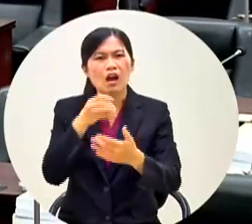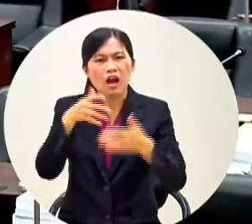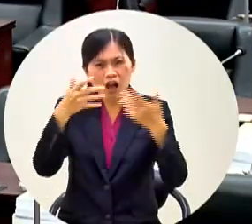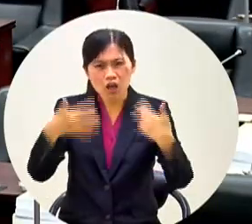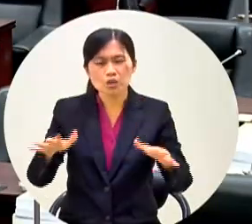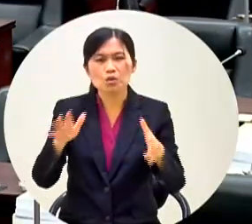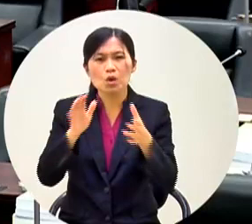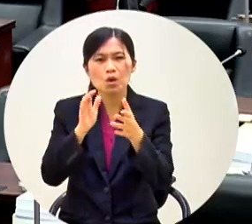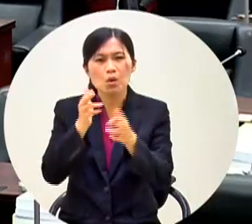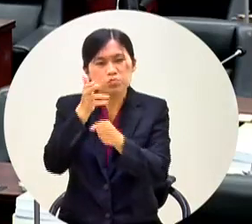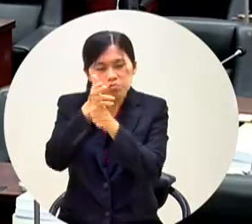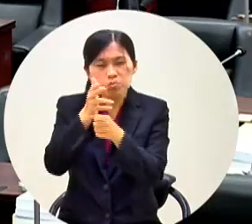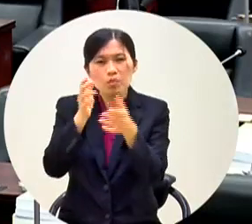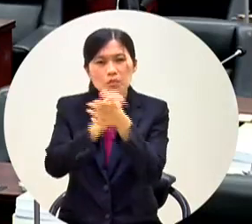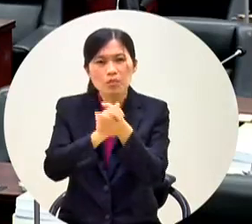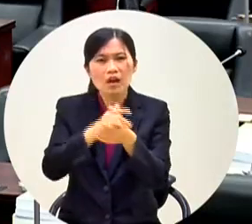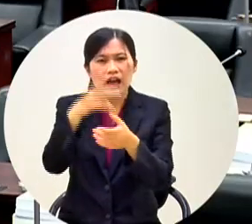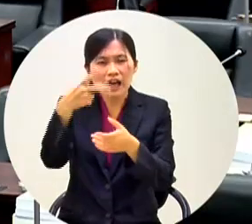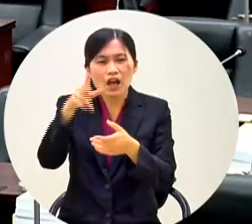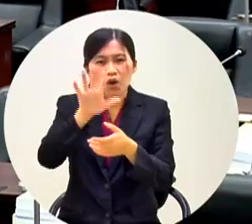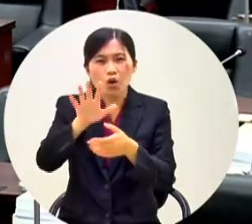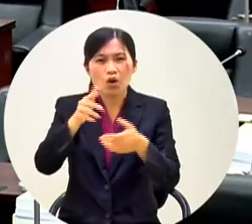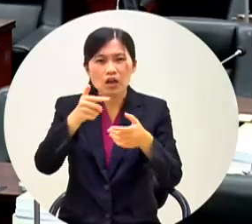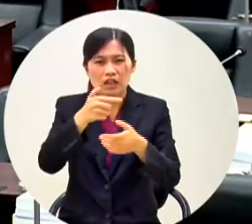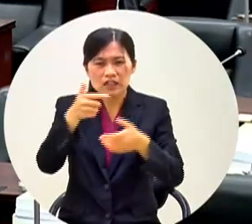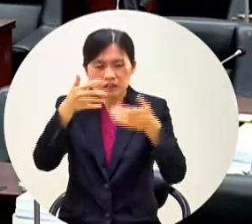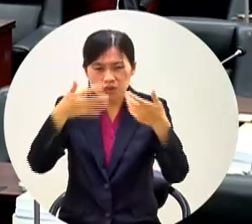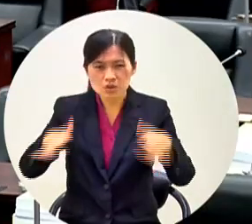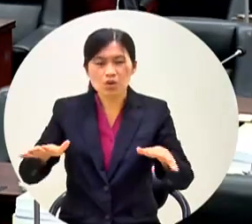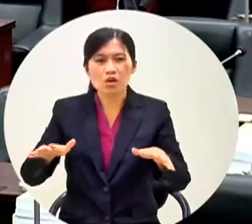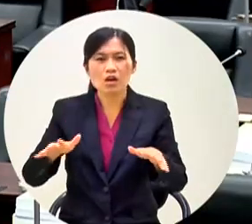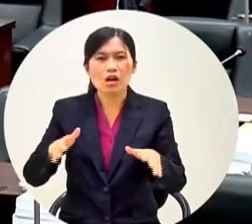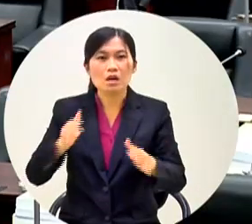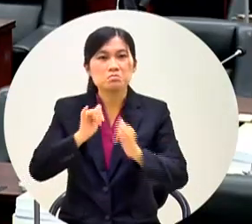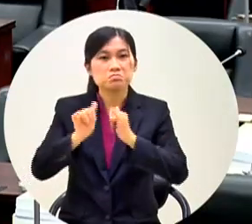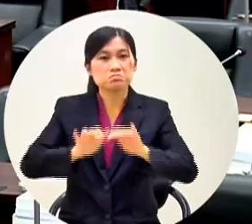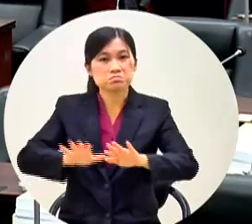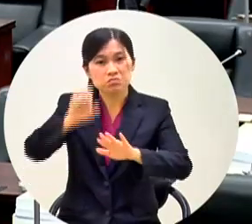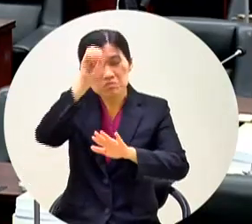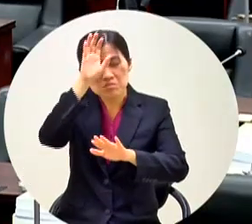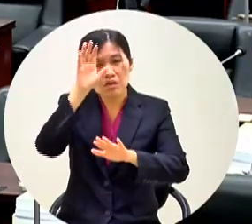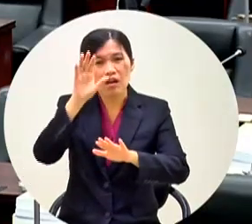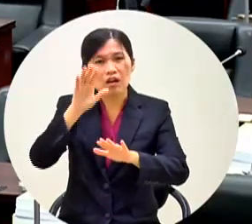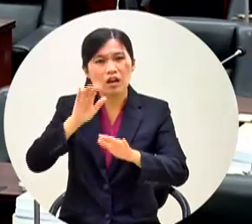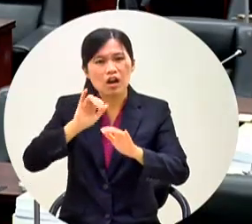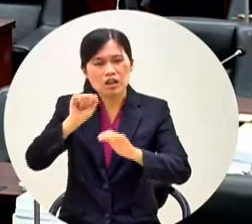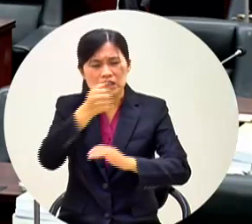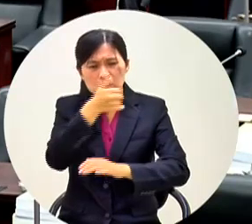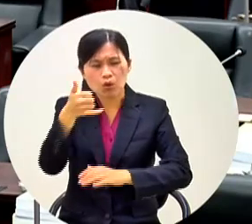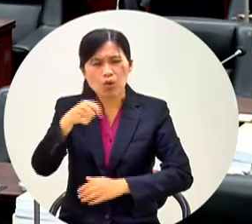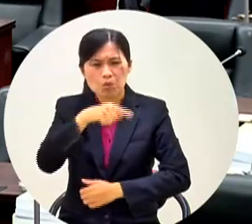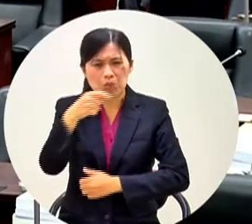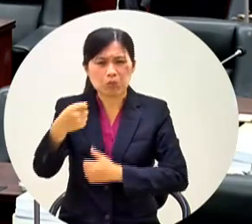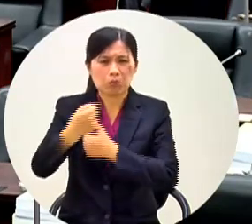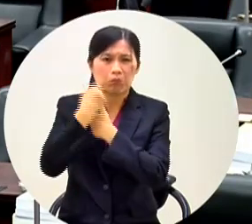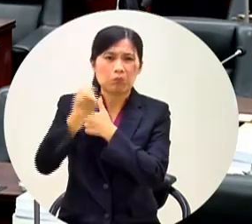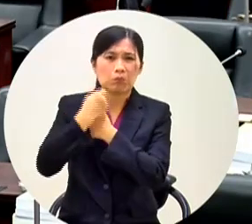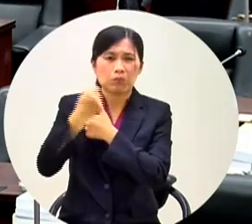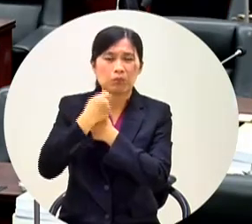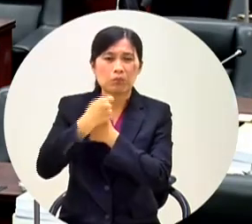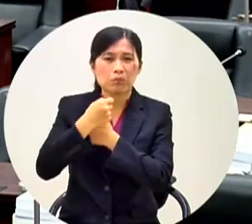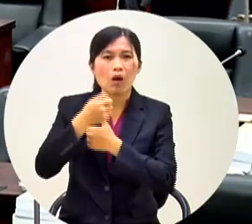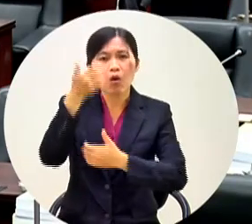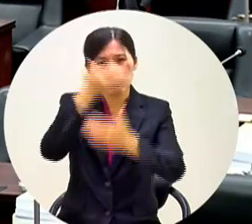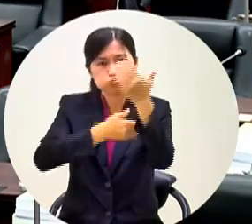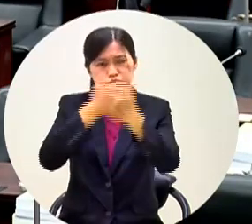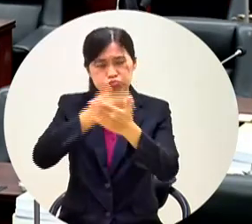多民进党议员昨天怎么样被暴力攻击的影像，我们在这边就影像来